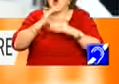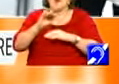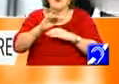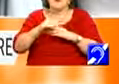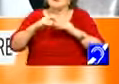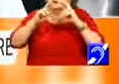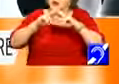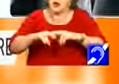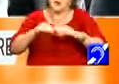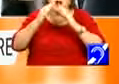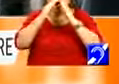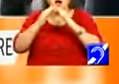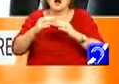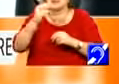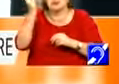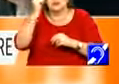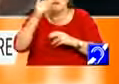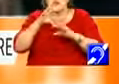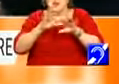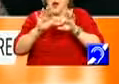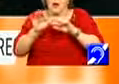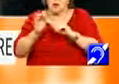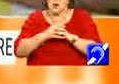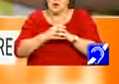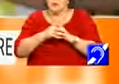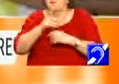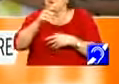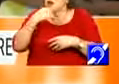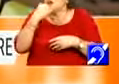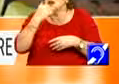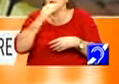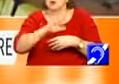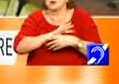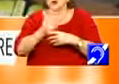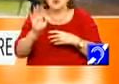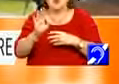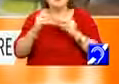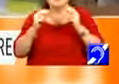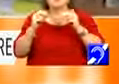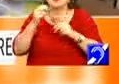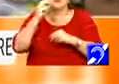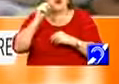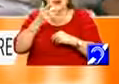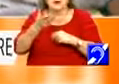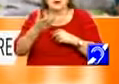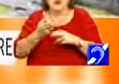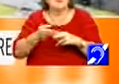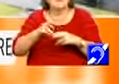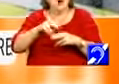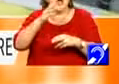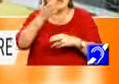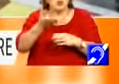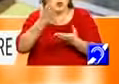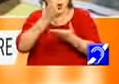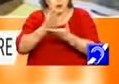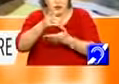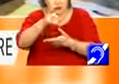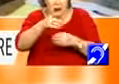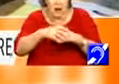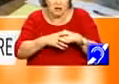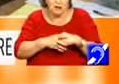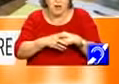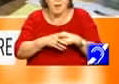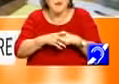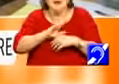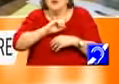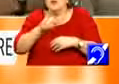varianta de învățământ în sistem online, lucru care îi nemulțumește pe unii dintre părinți, mai ales că această decizie nu a fost